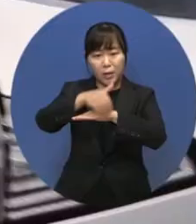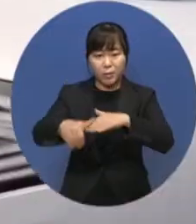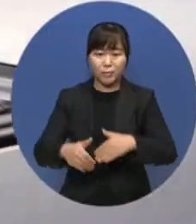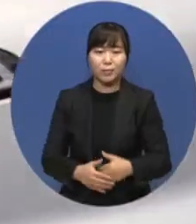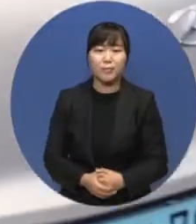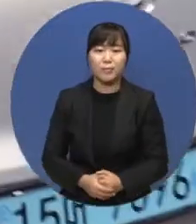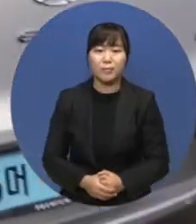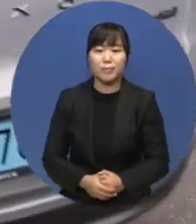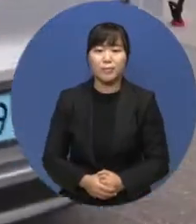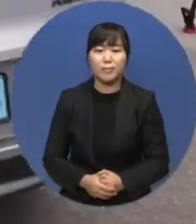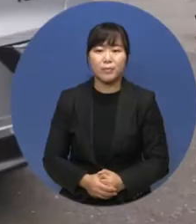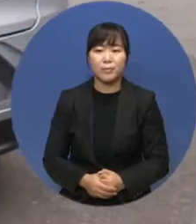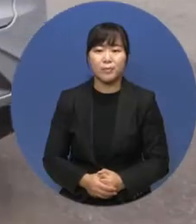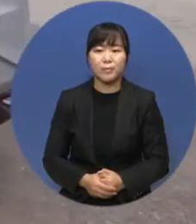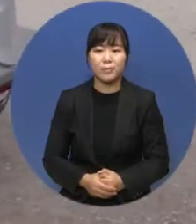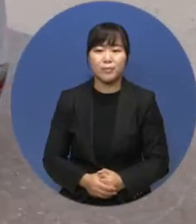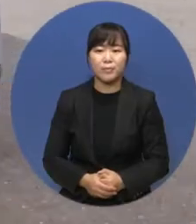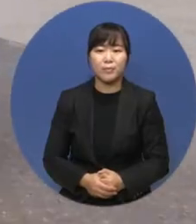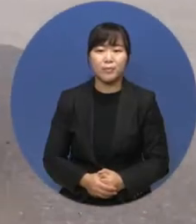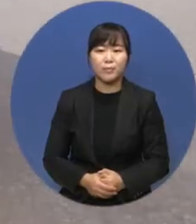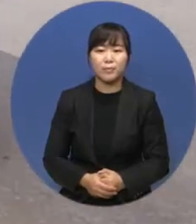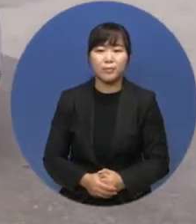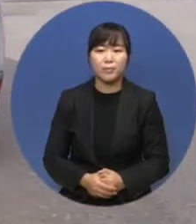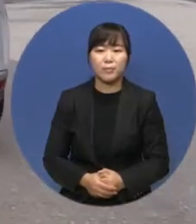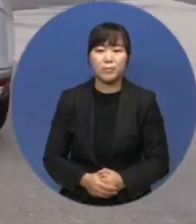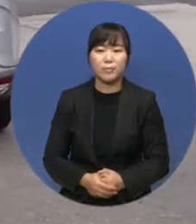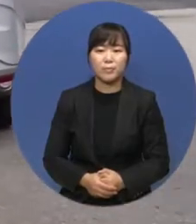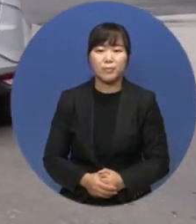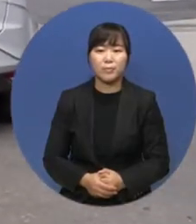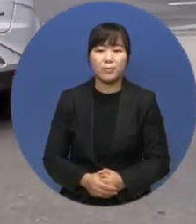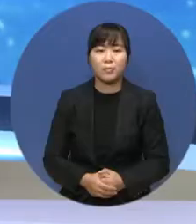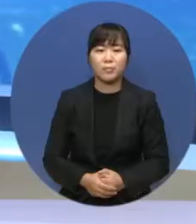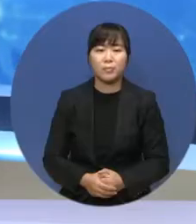계획입니다. 복지TV 뉴스 이영춘입니다.